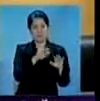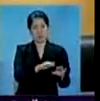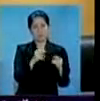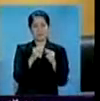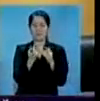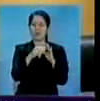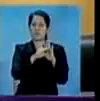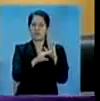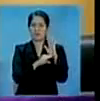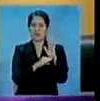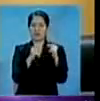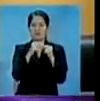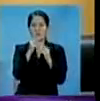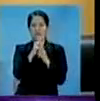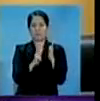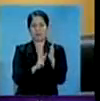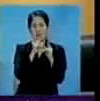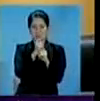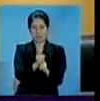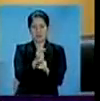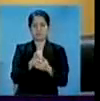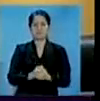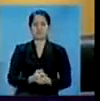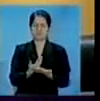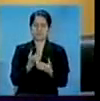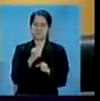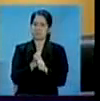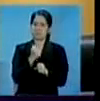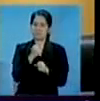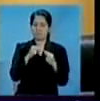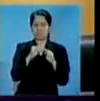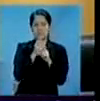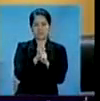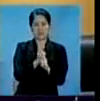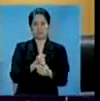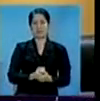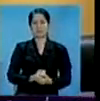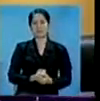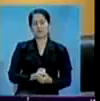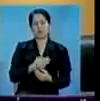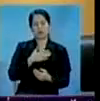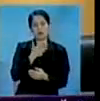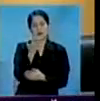บวนการยุติธรรมเพื่อพิสูจน์ตัวเองทุกอย่างทุกประการนะครับข